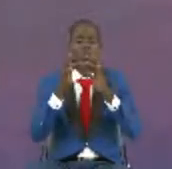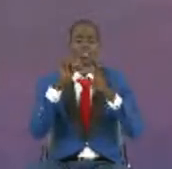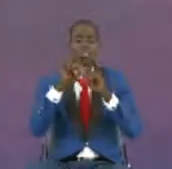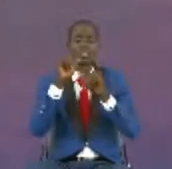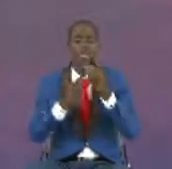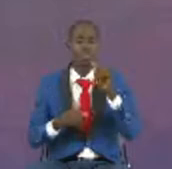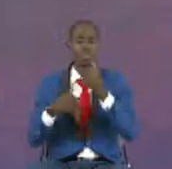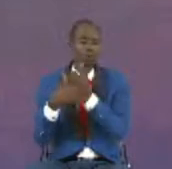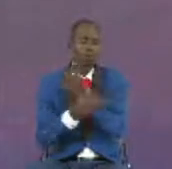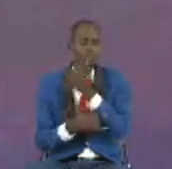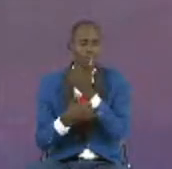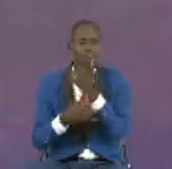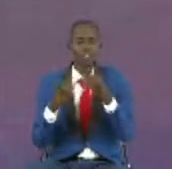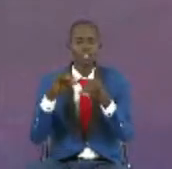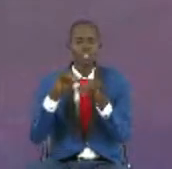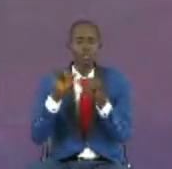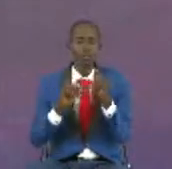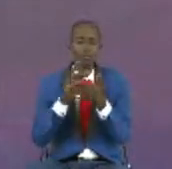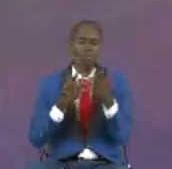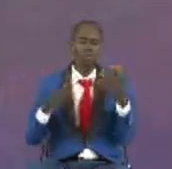quel continent, dans n'importe quelle assemblée,